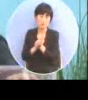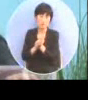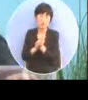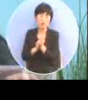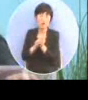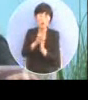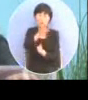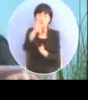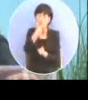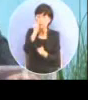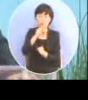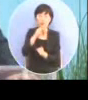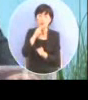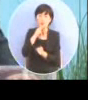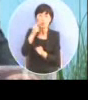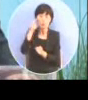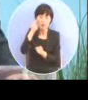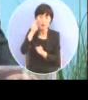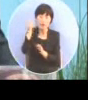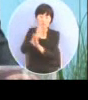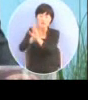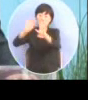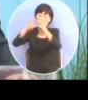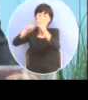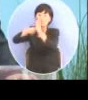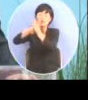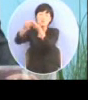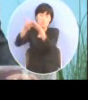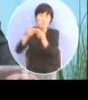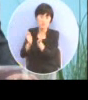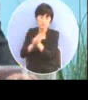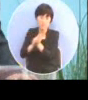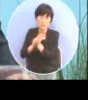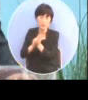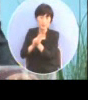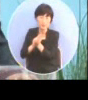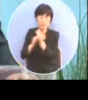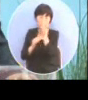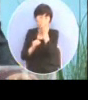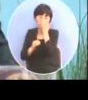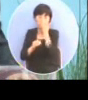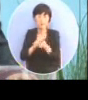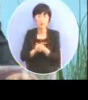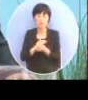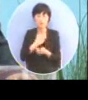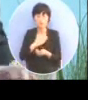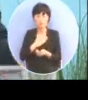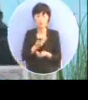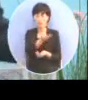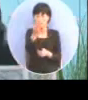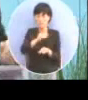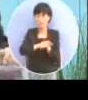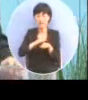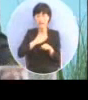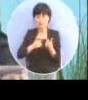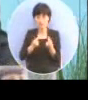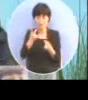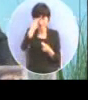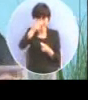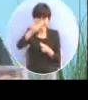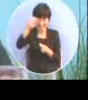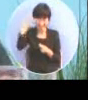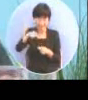Dù chúng ta có yếu đuối, thiếu thốn đến mức nào, Chúa vẫn cho chúng ta chìa khóa thiên quốc. 저는 여러분 아시다시피 우리 교회 12평이